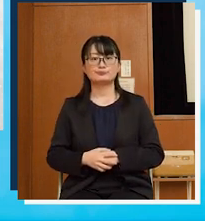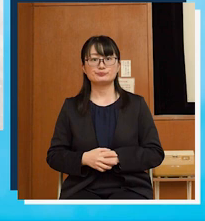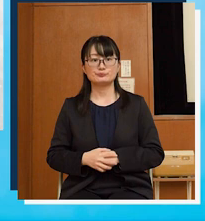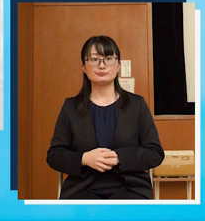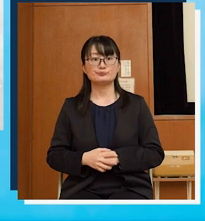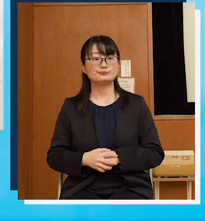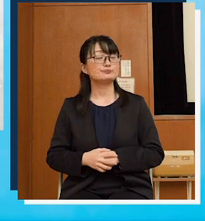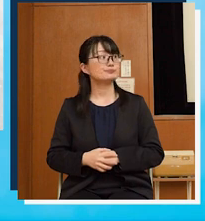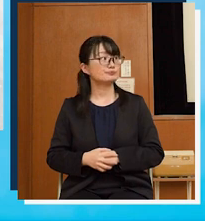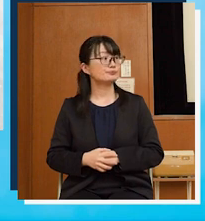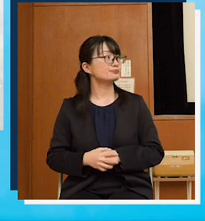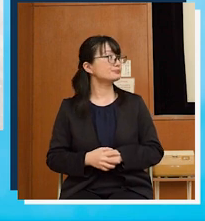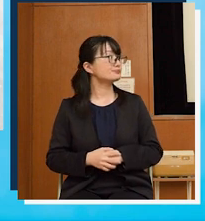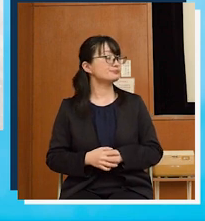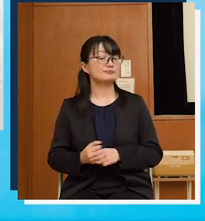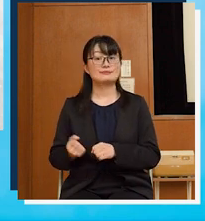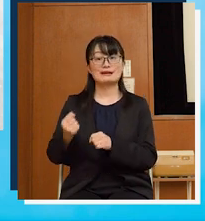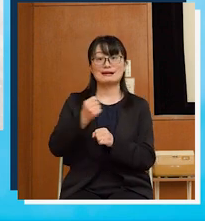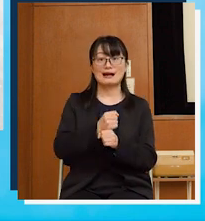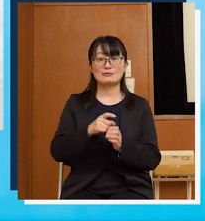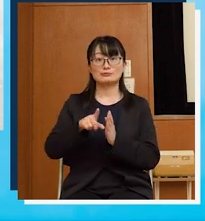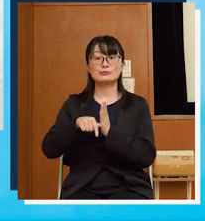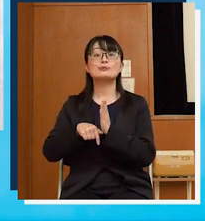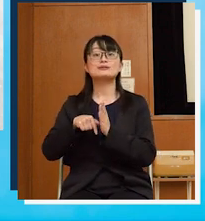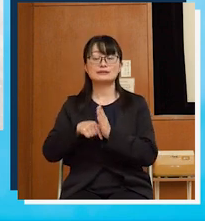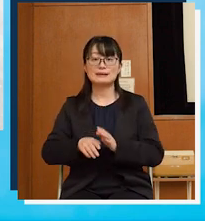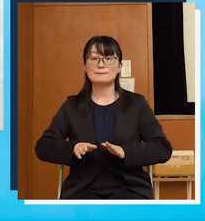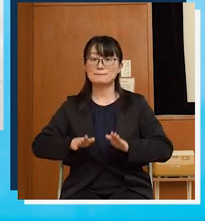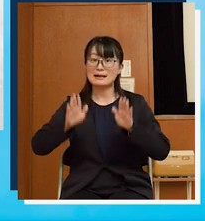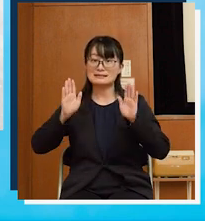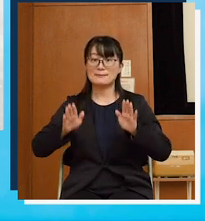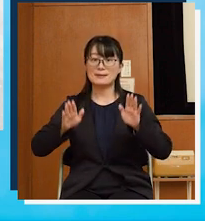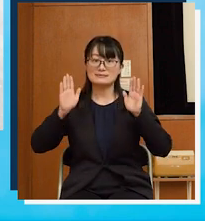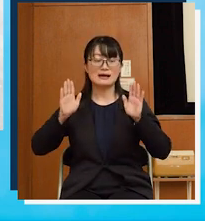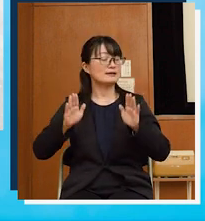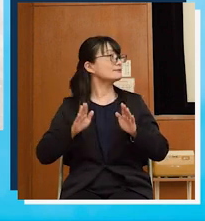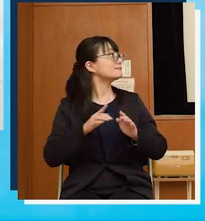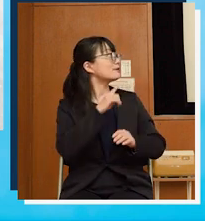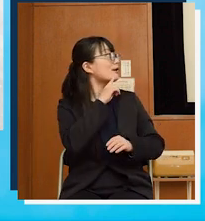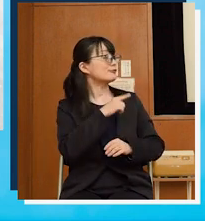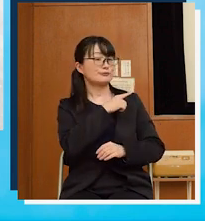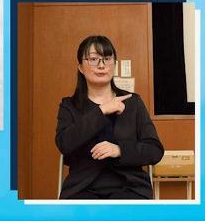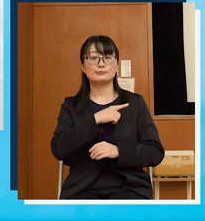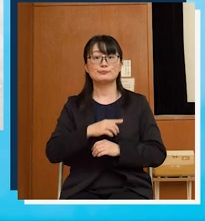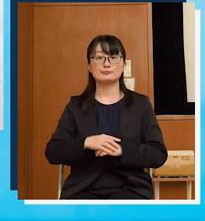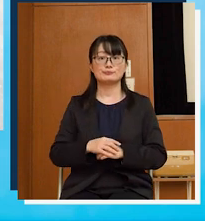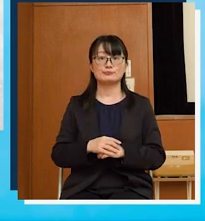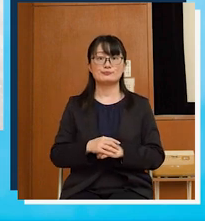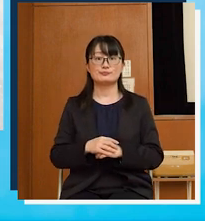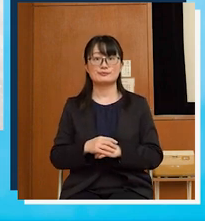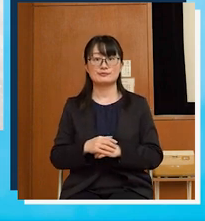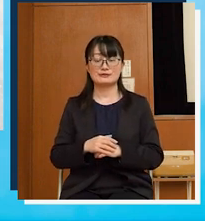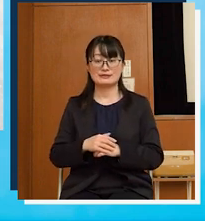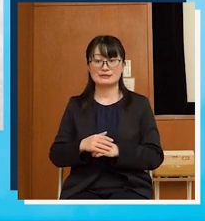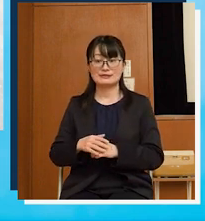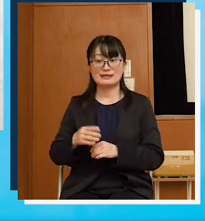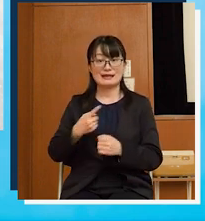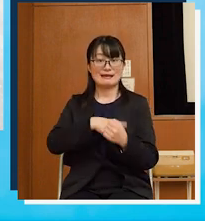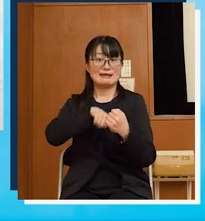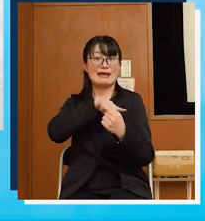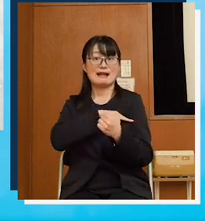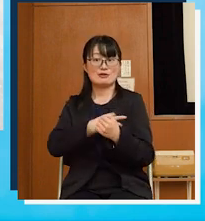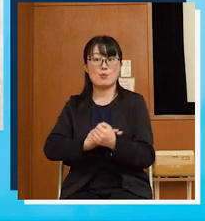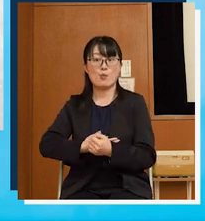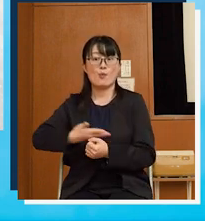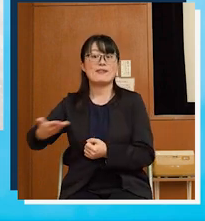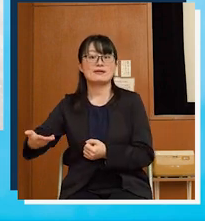ことでなんかそういう試験回復の人というに喜んでたわけですけどもとんでもない話だんですね主権を売り渡してですねえ